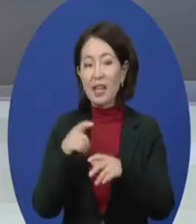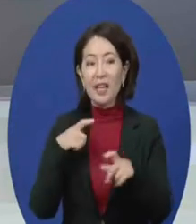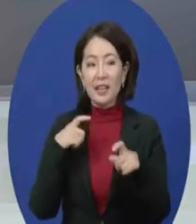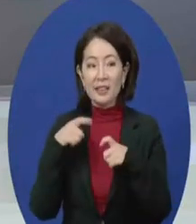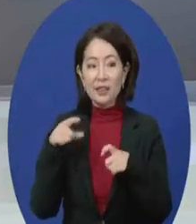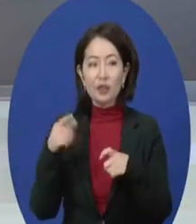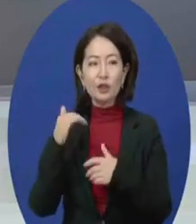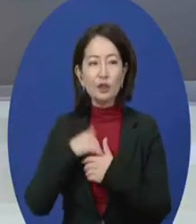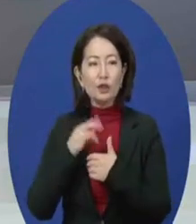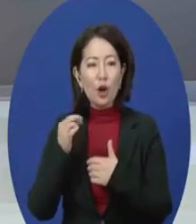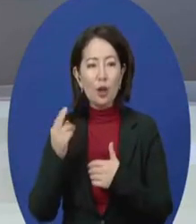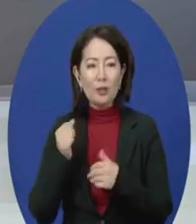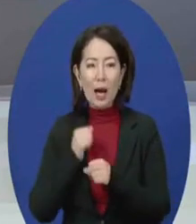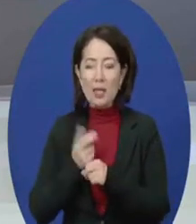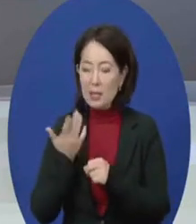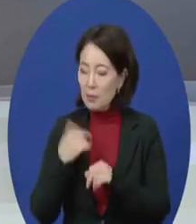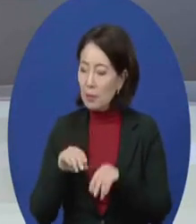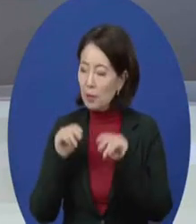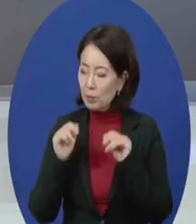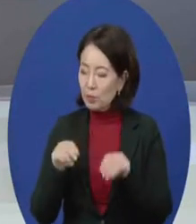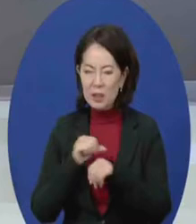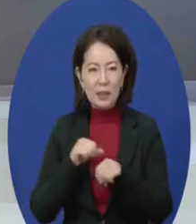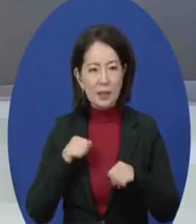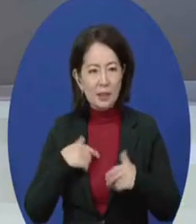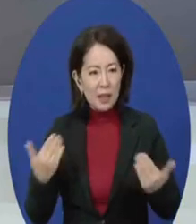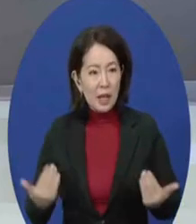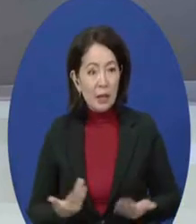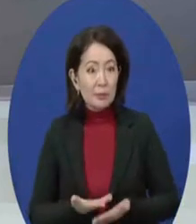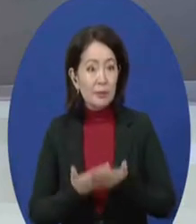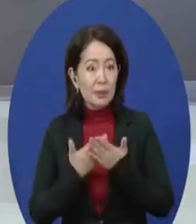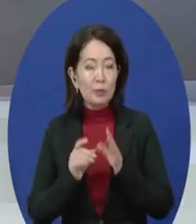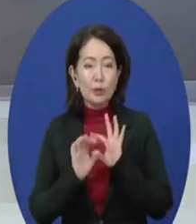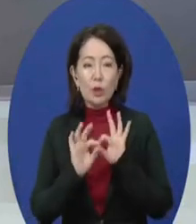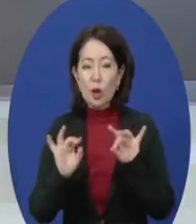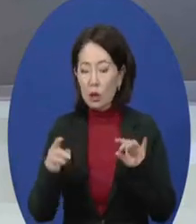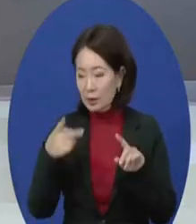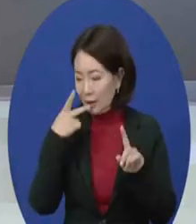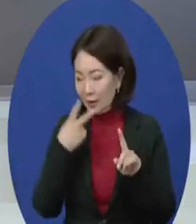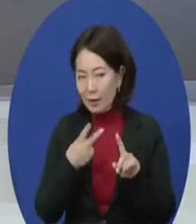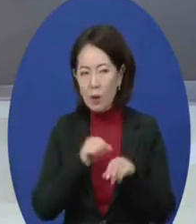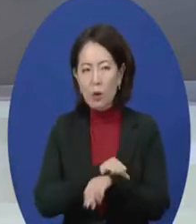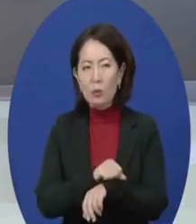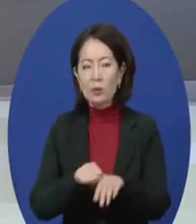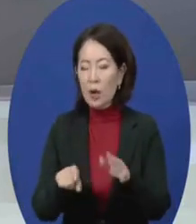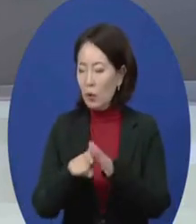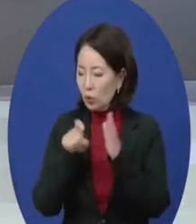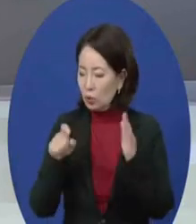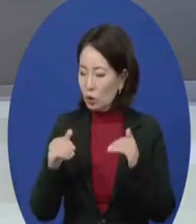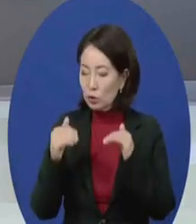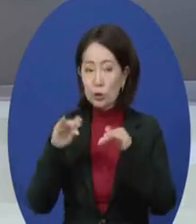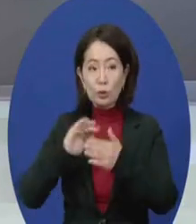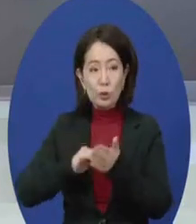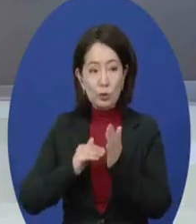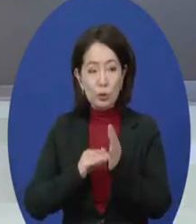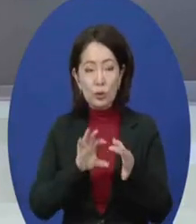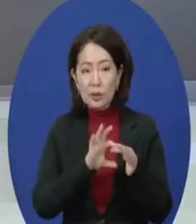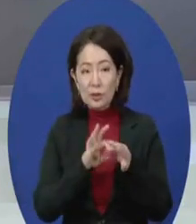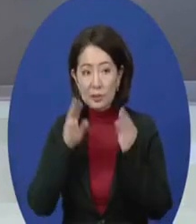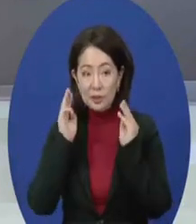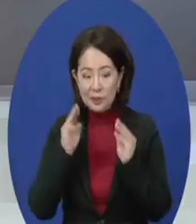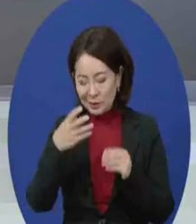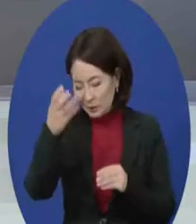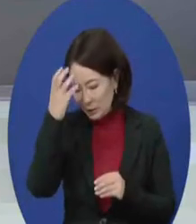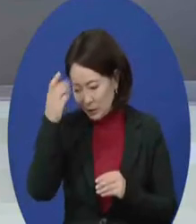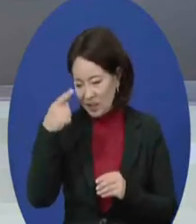эдийн засгийн нөөц ажлын байртай болгох, ард иргэдийн амжиргааг дэмжих зэрэг олон талаас нь харж урт хугацааны хөгжлийн төлөвлөгөөт уялдуулан шийтгэхэд